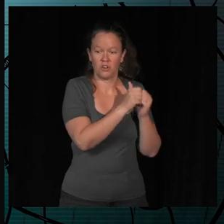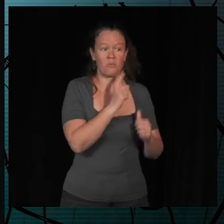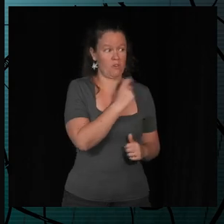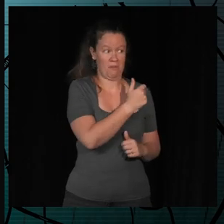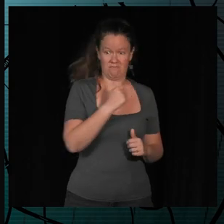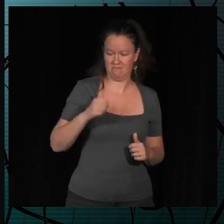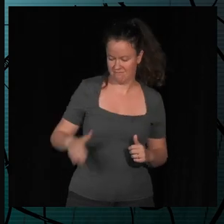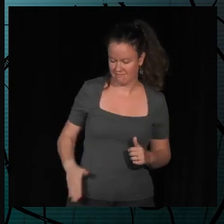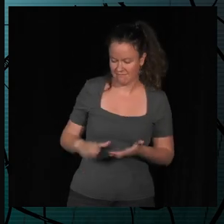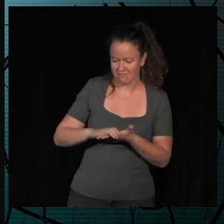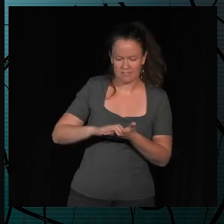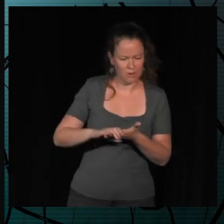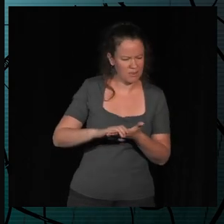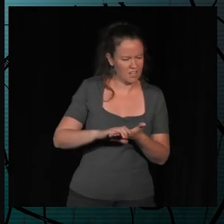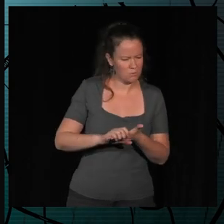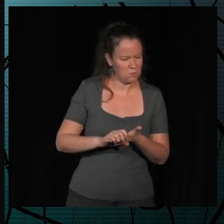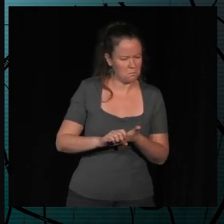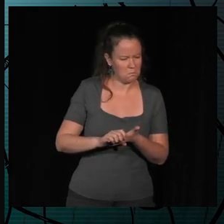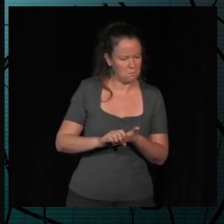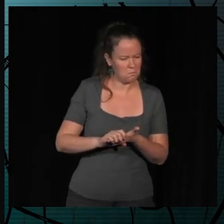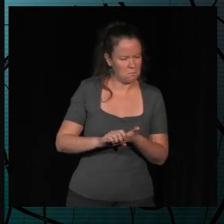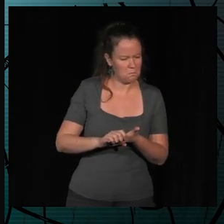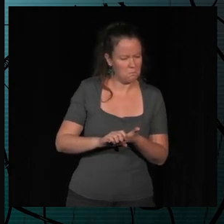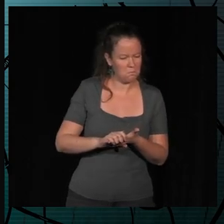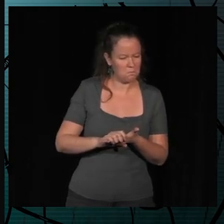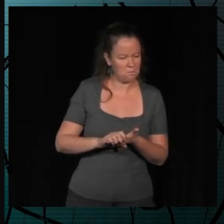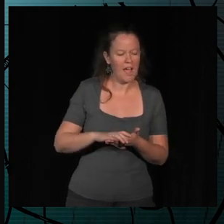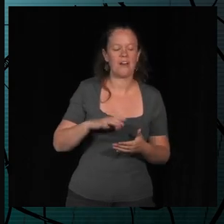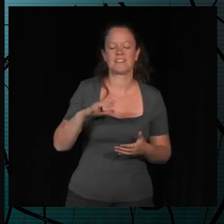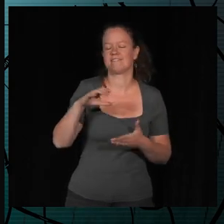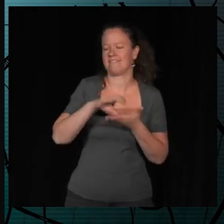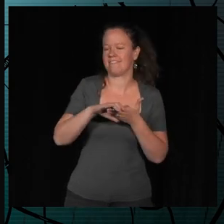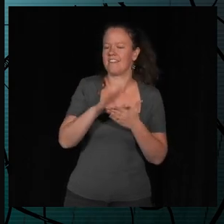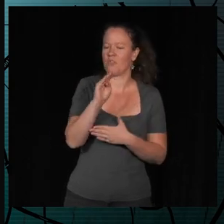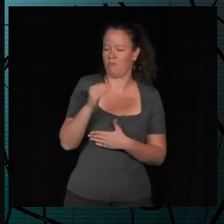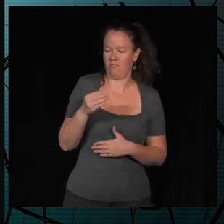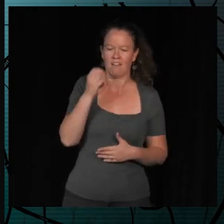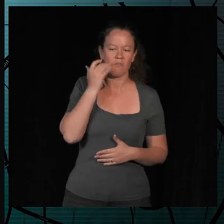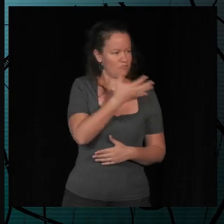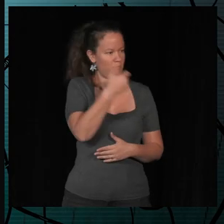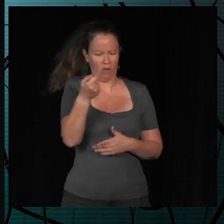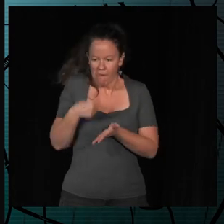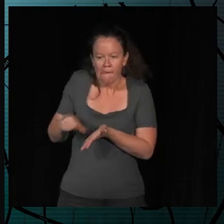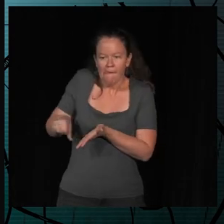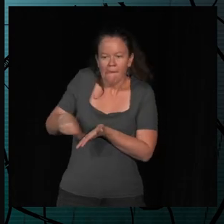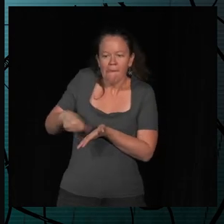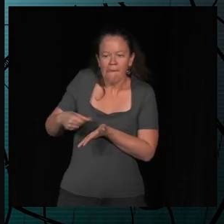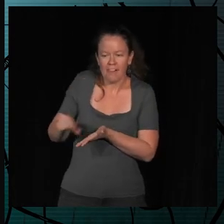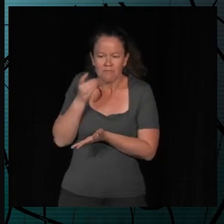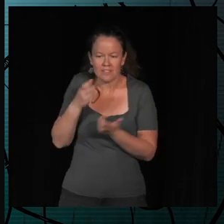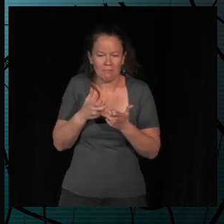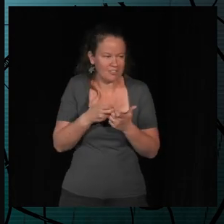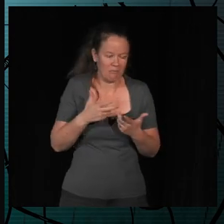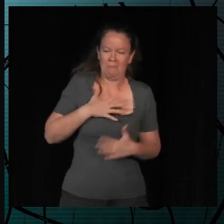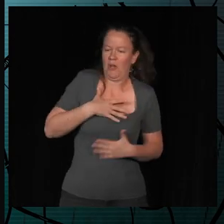varié et en fait voilà ça crée à chaque fois un nouveau problème entre guillemets dès qu'on a l'impression d'avoir réglé un souci bon on en cré un autre